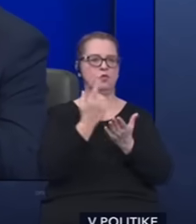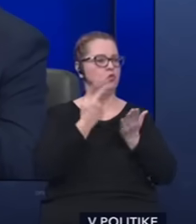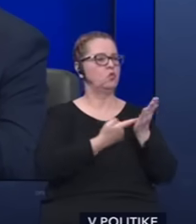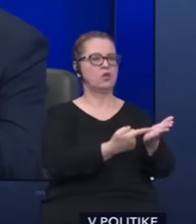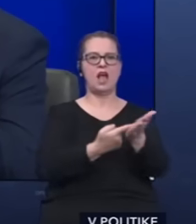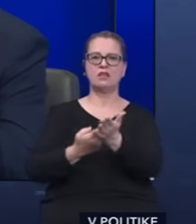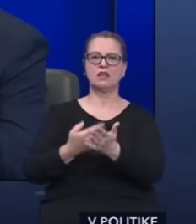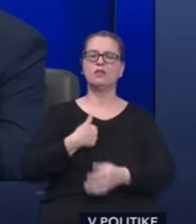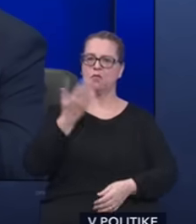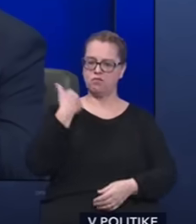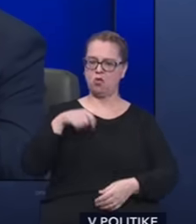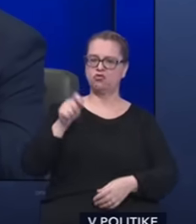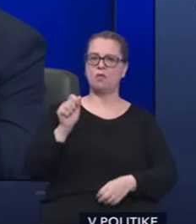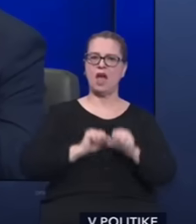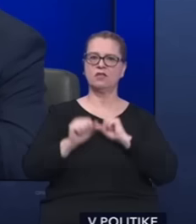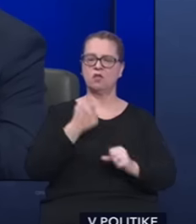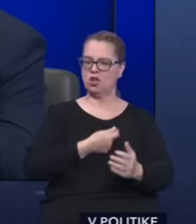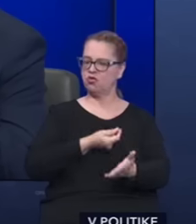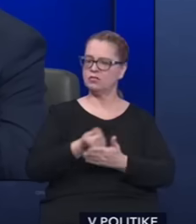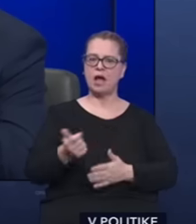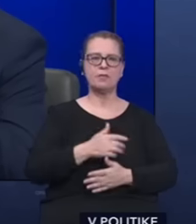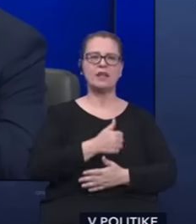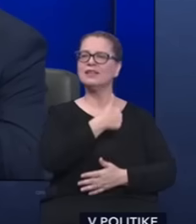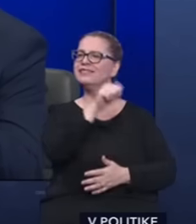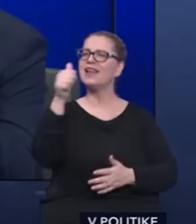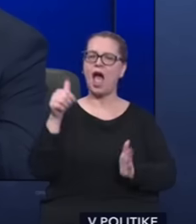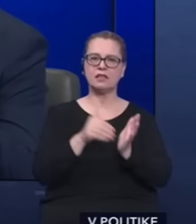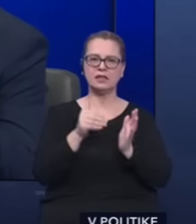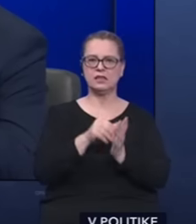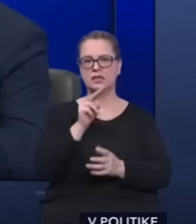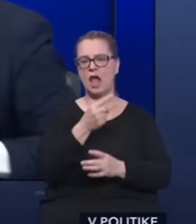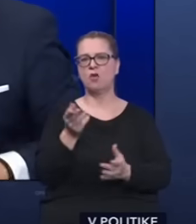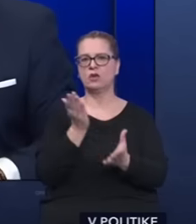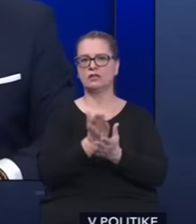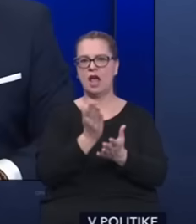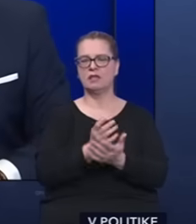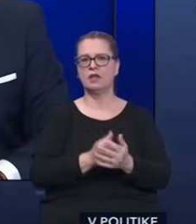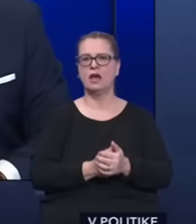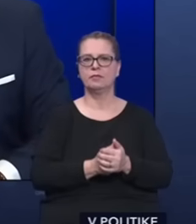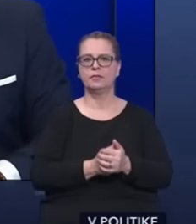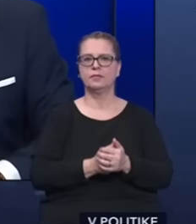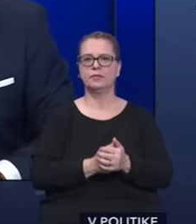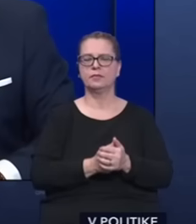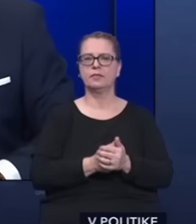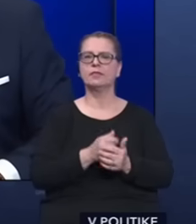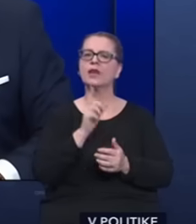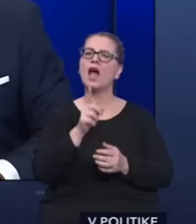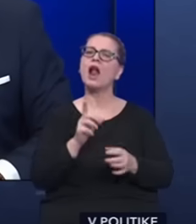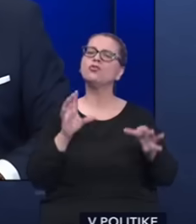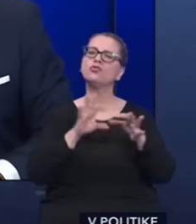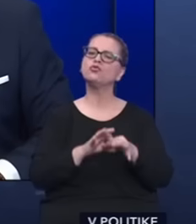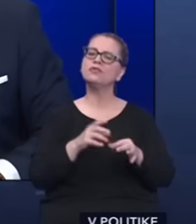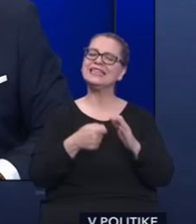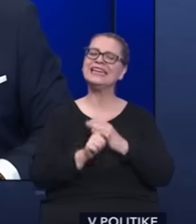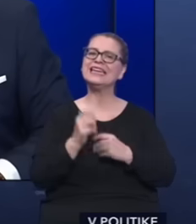Ja som bol advokát a zaplatil som 100 000 eur na daniach. Ale tej podstaty, tej kriminalizácie, hovorili ste o